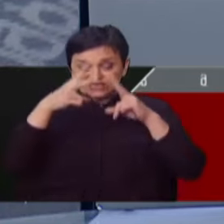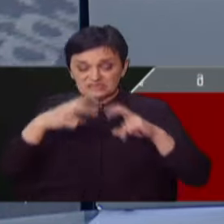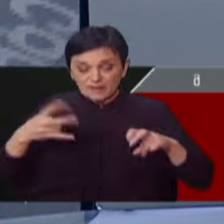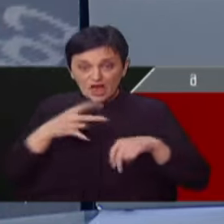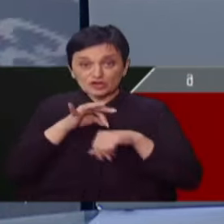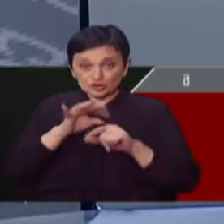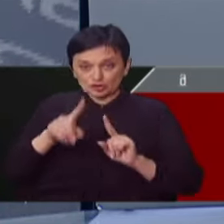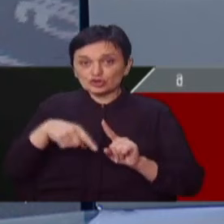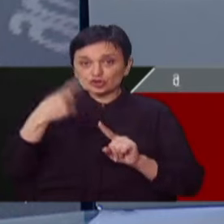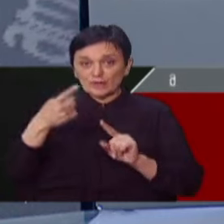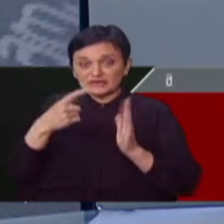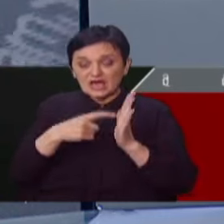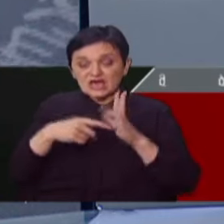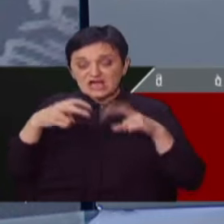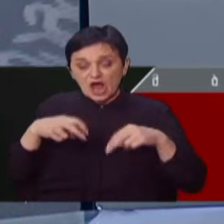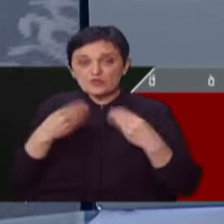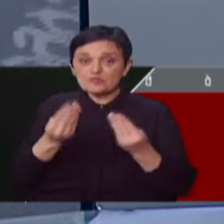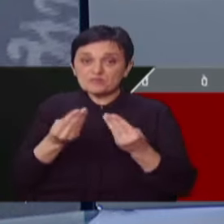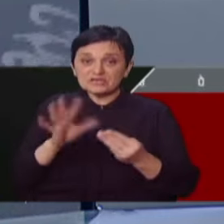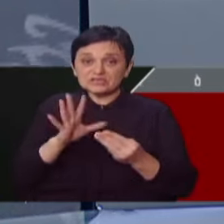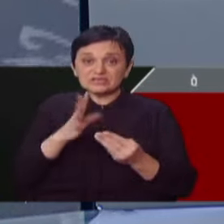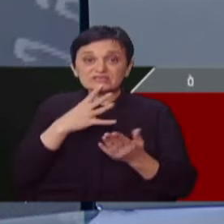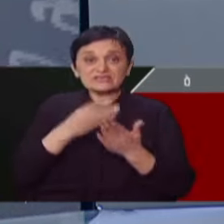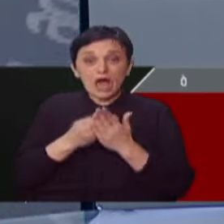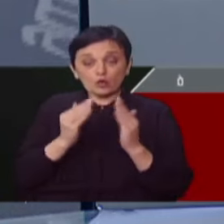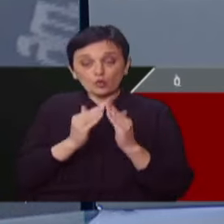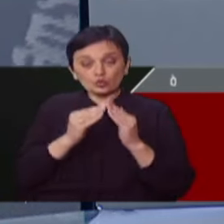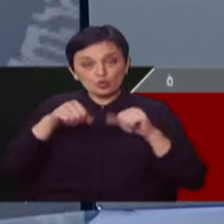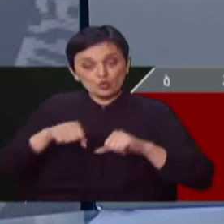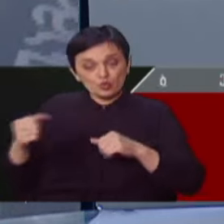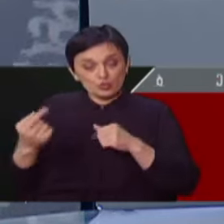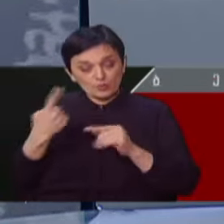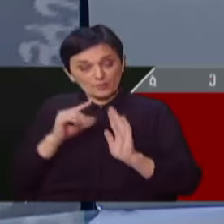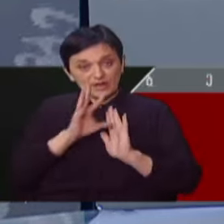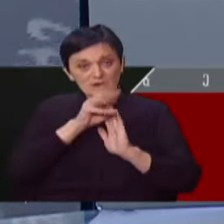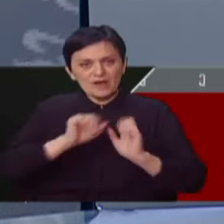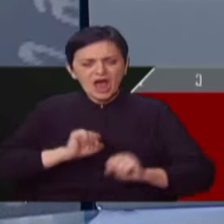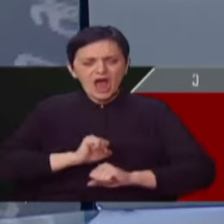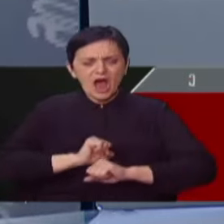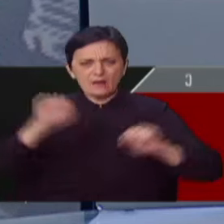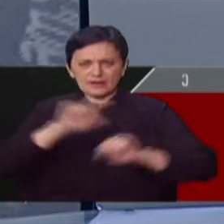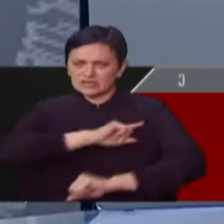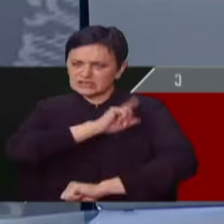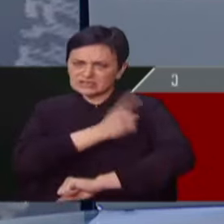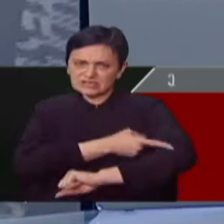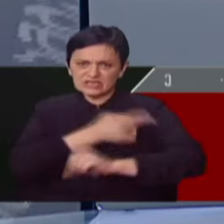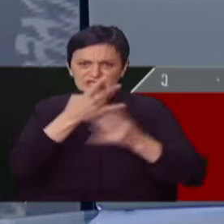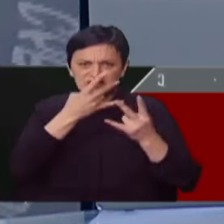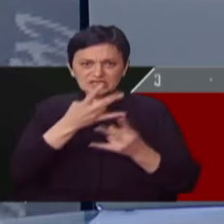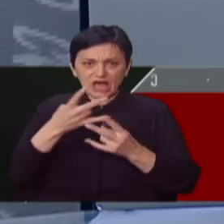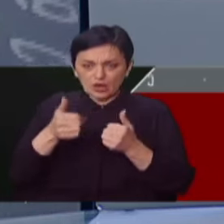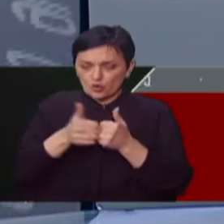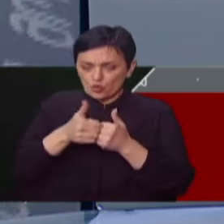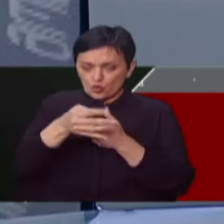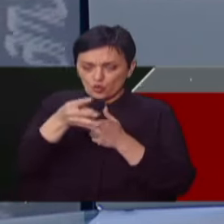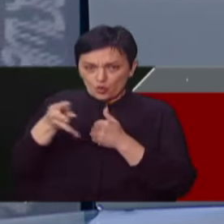Artes, Rishem, de Gatskar, Coven, Misementura, Bine, Drepsa, Kutar, Bine, și Dabrune, Bisuplebas. Apetkeba, Indenadzlieri, Orom, Dazi, Anda mîm de pare